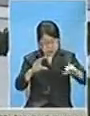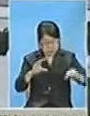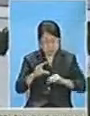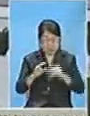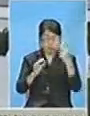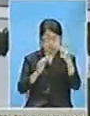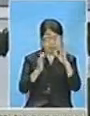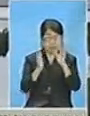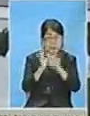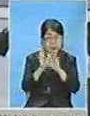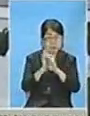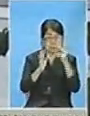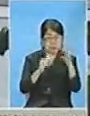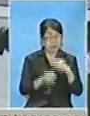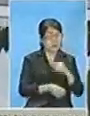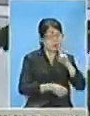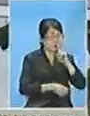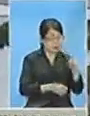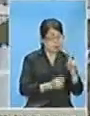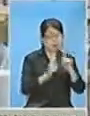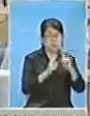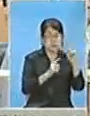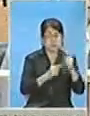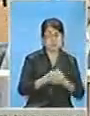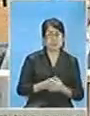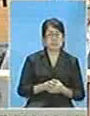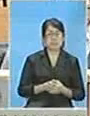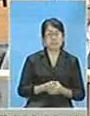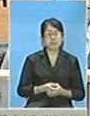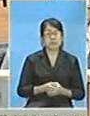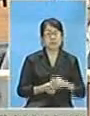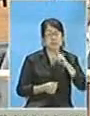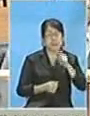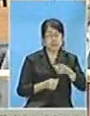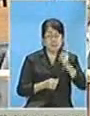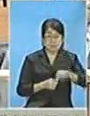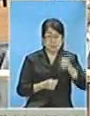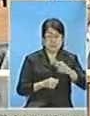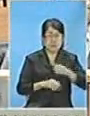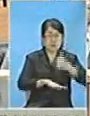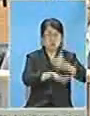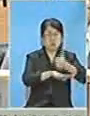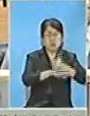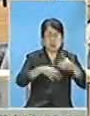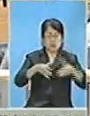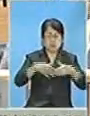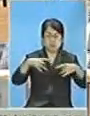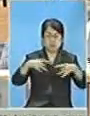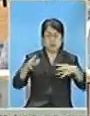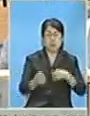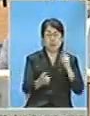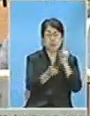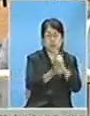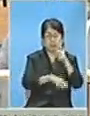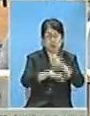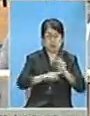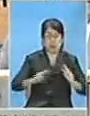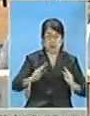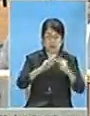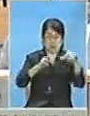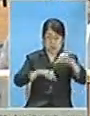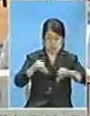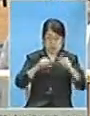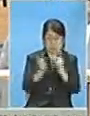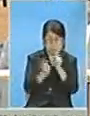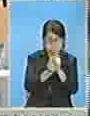านประธานว่าคำถามแรกความจริงผู้นำฝ่ายค้านได้เจอกับท่านรัฐมนตรีหลายครั้งและได้พูด